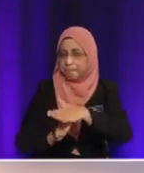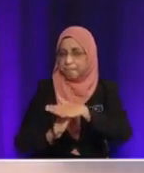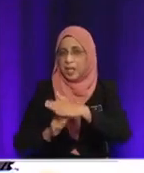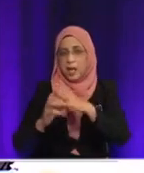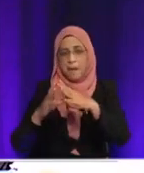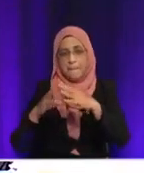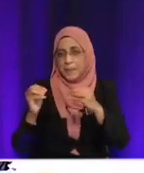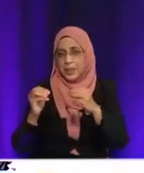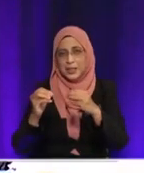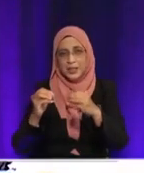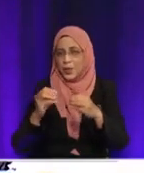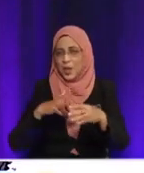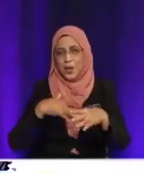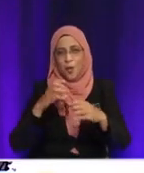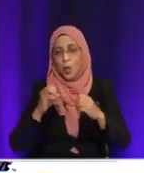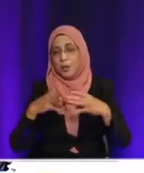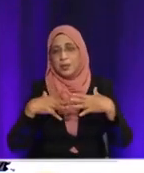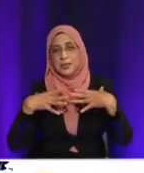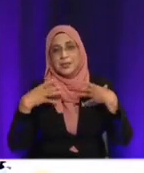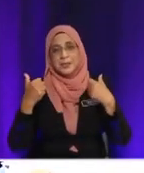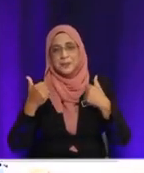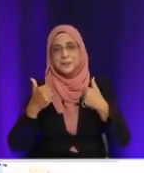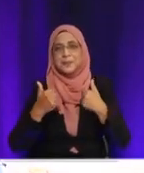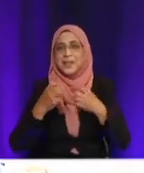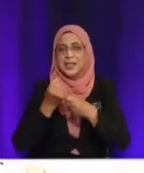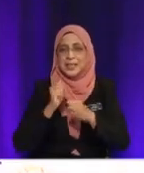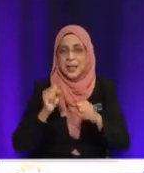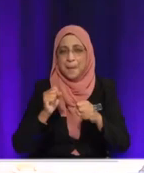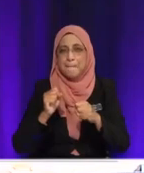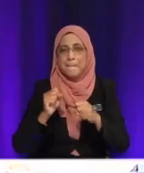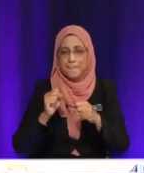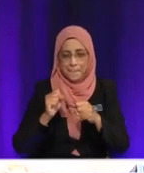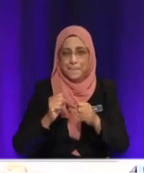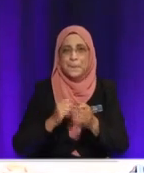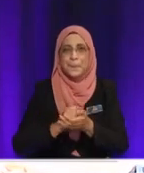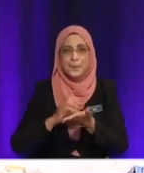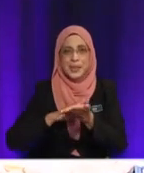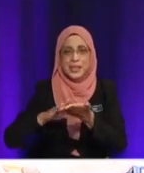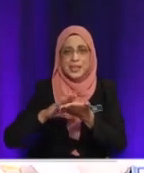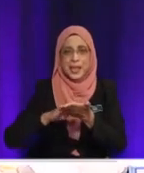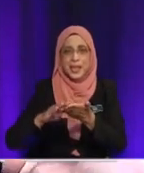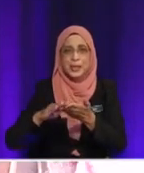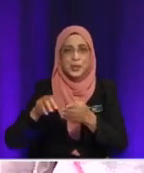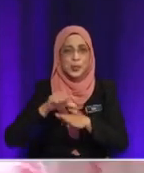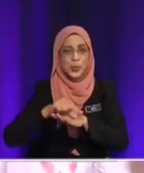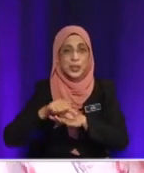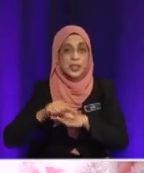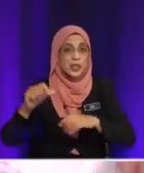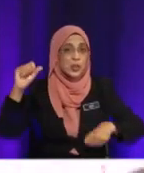dah tekan dah. Dah puas hati dah pelanggan ni. Okey. Lepas cikgu, kita dah bersihkan. Dah siap dah pelanggan. Dah siap kita. Urutan. Dah bersihkan. Akhirnya kita nak guna.